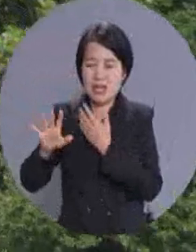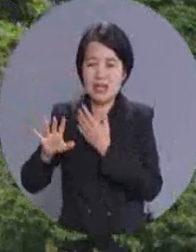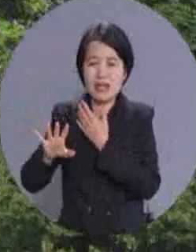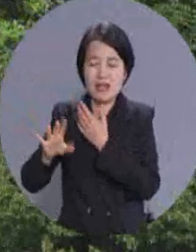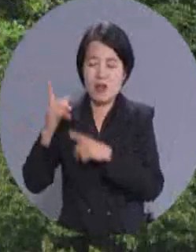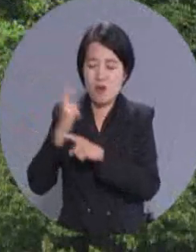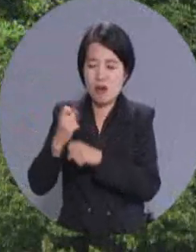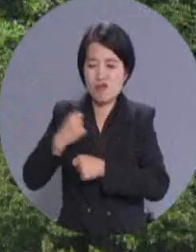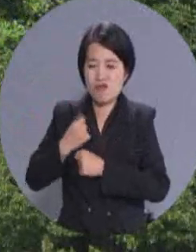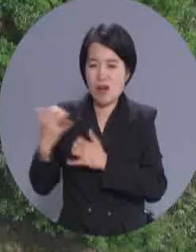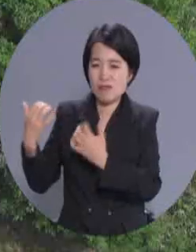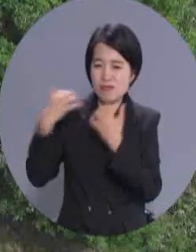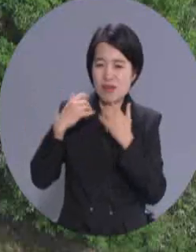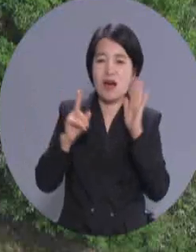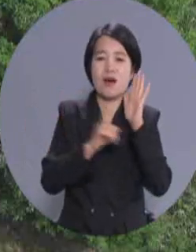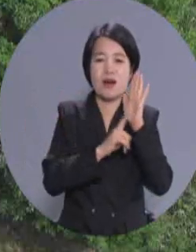알리는데 사용됐습니다